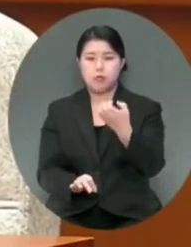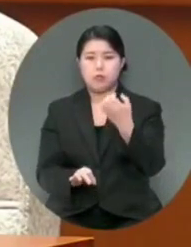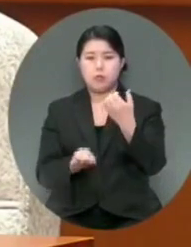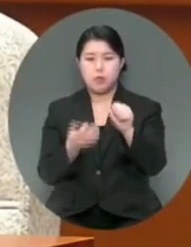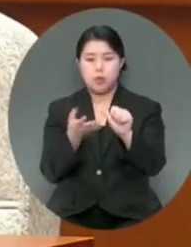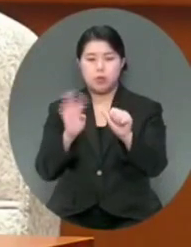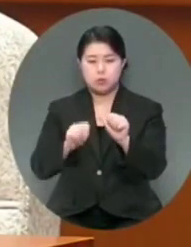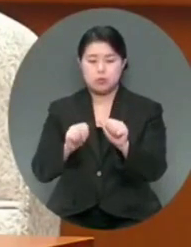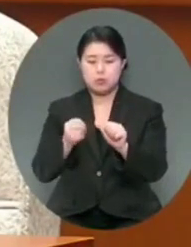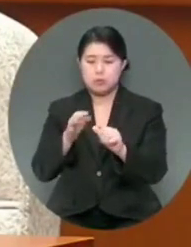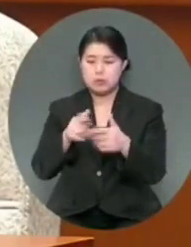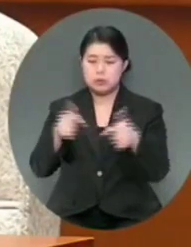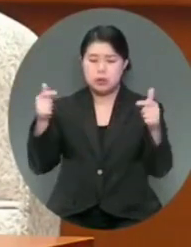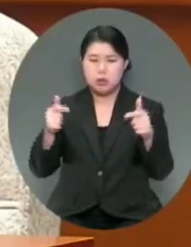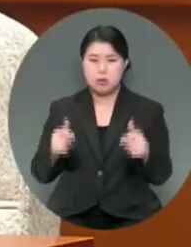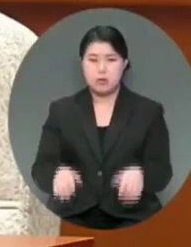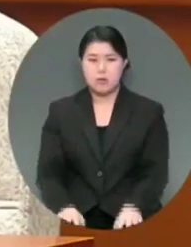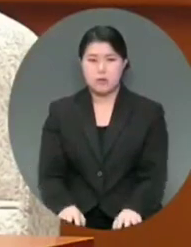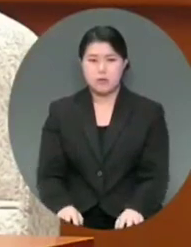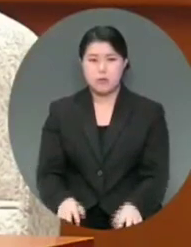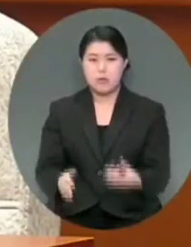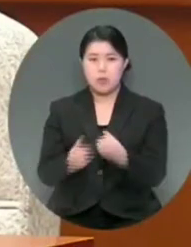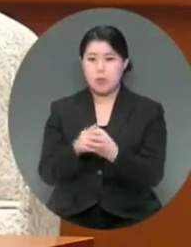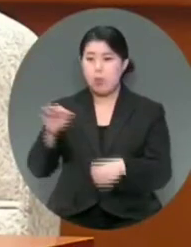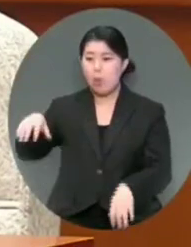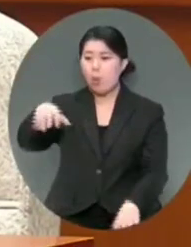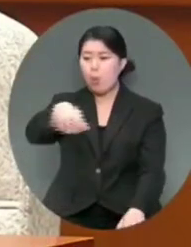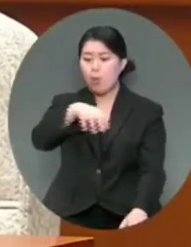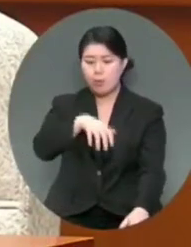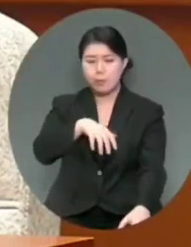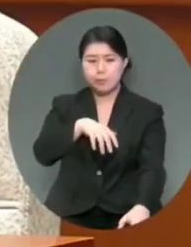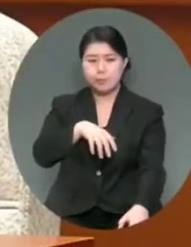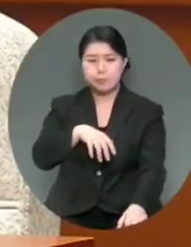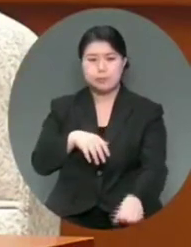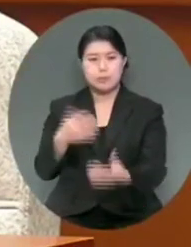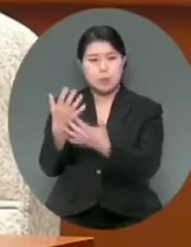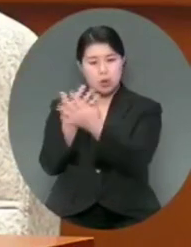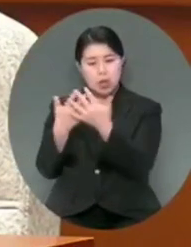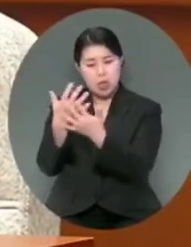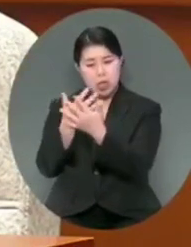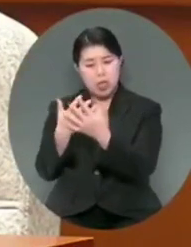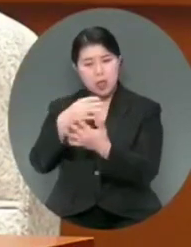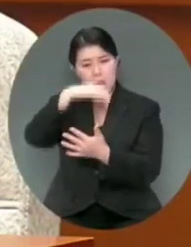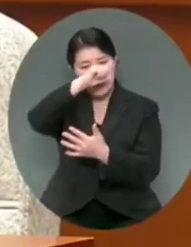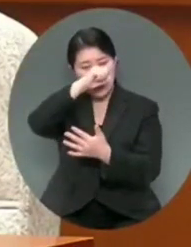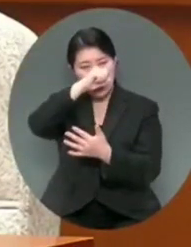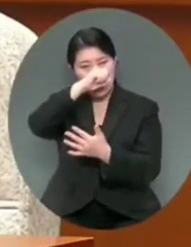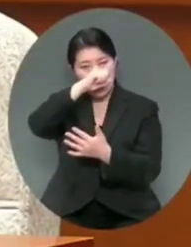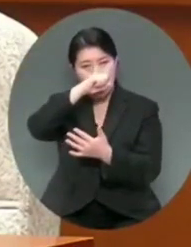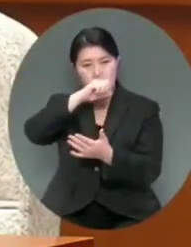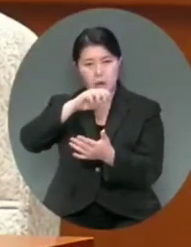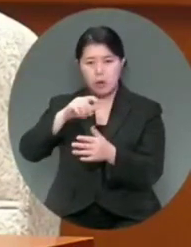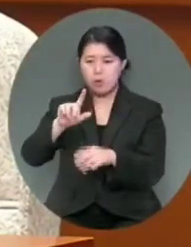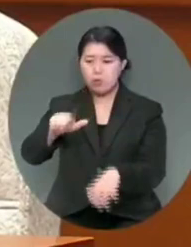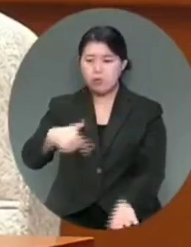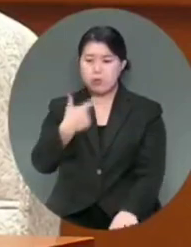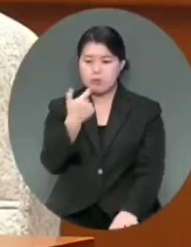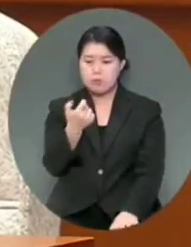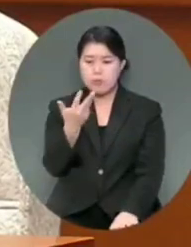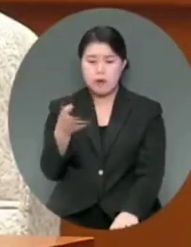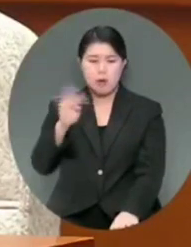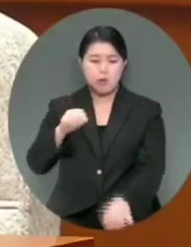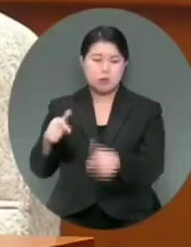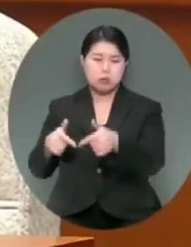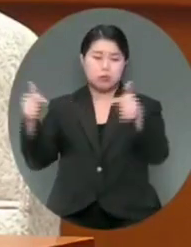경찰청은 50억을 증액하면서 이 5대 권력기관의 5대 불투명 예산이 총 668억